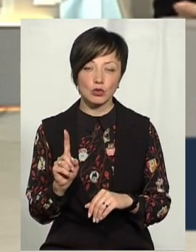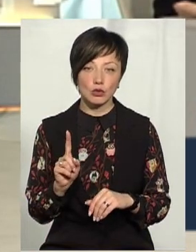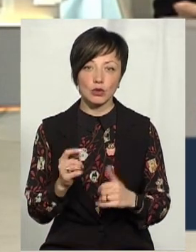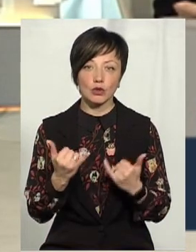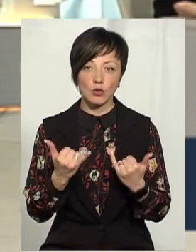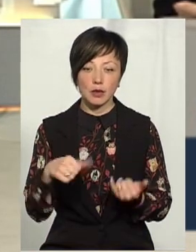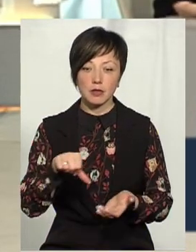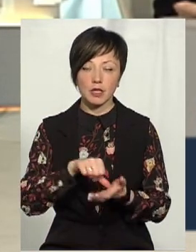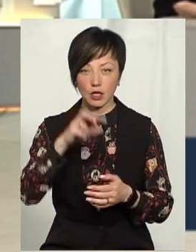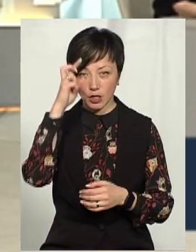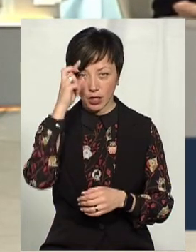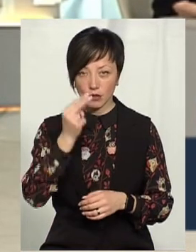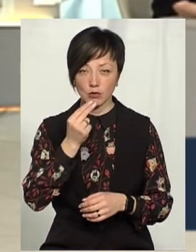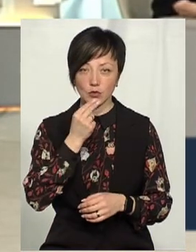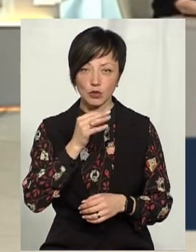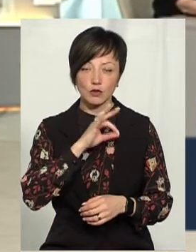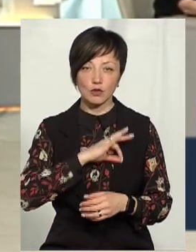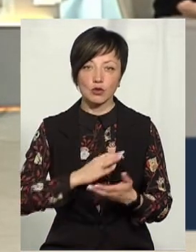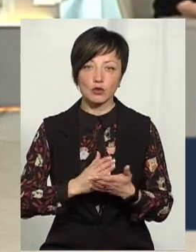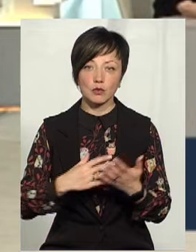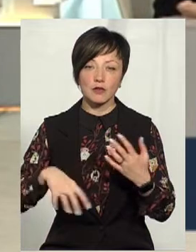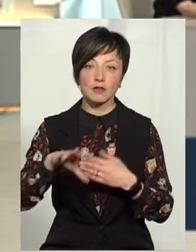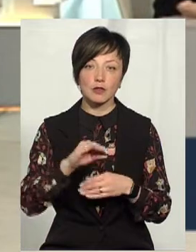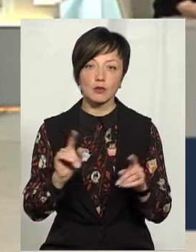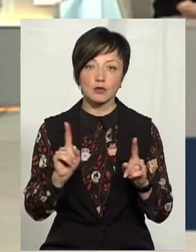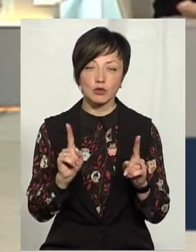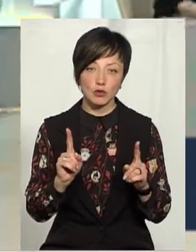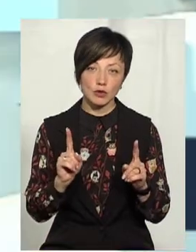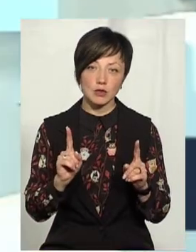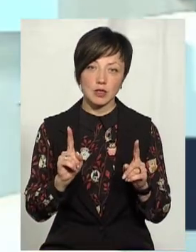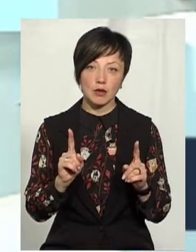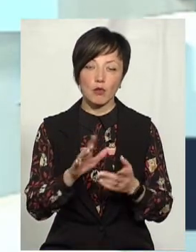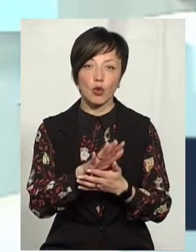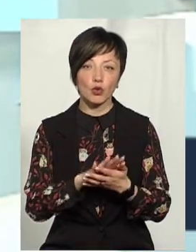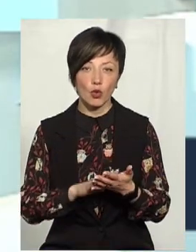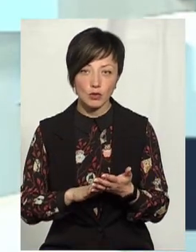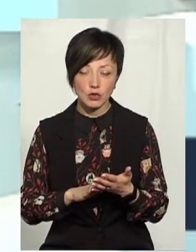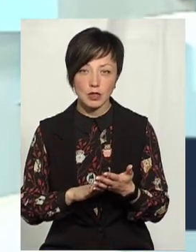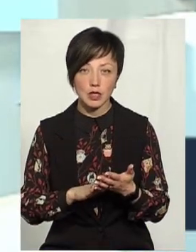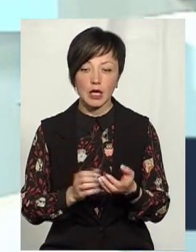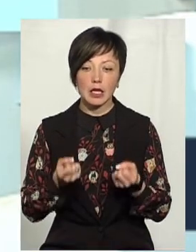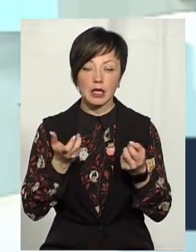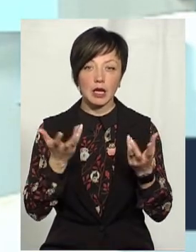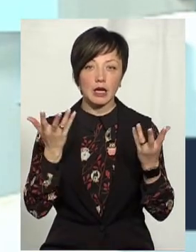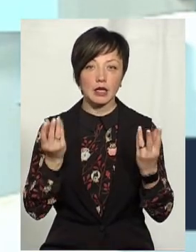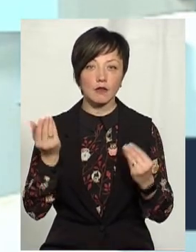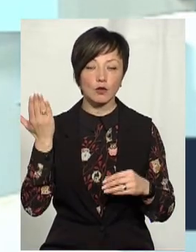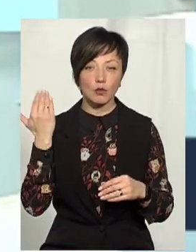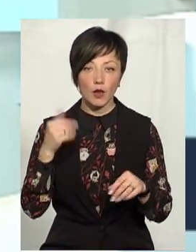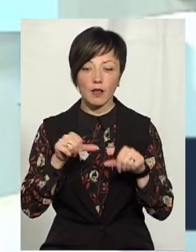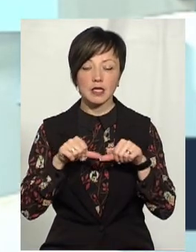сьогодні представники Держпродспоживслужби, то передусім для чого це взагалі розмова сьогодні продовжувалася, тому що декілька днів тому на